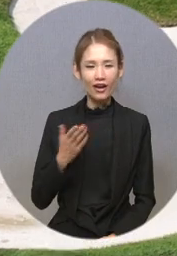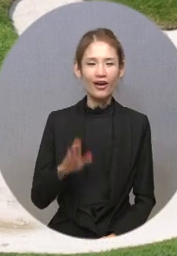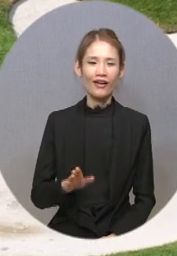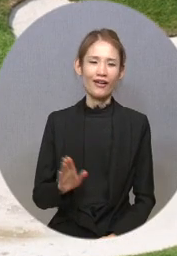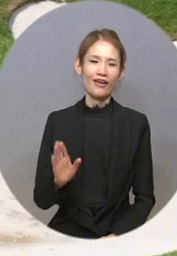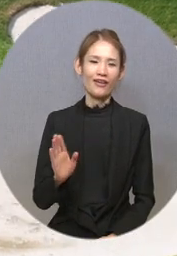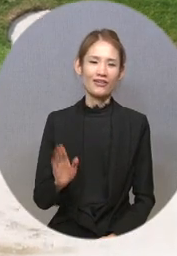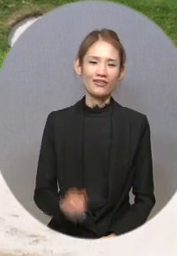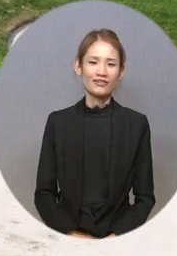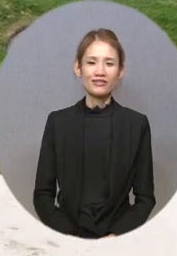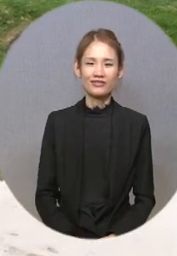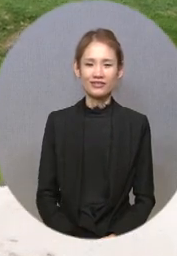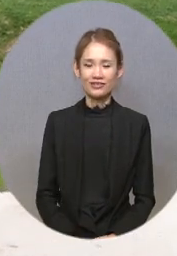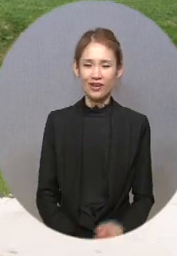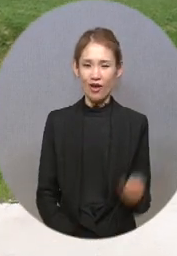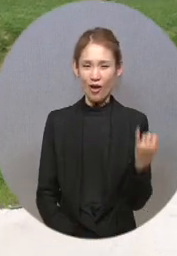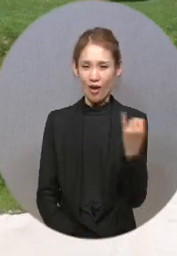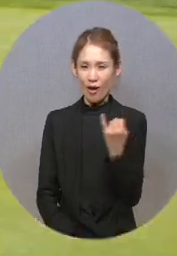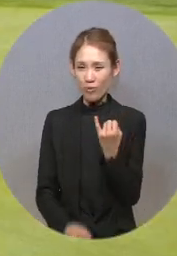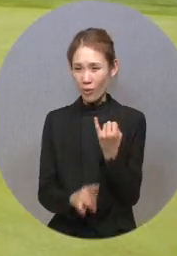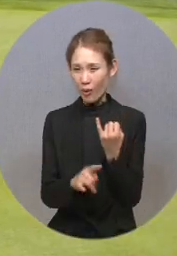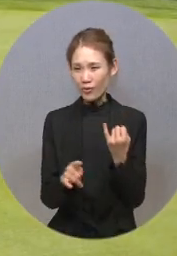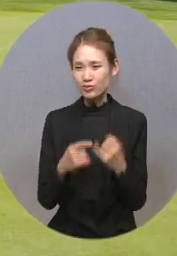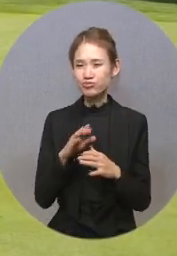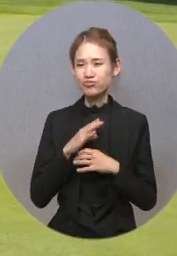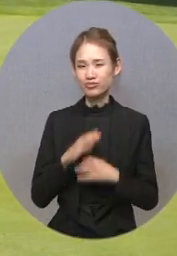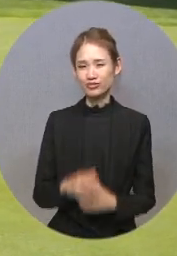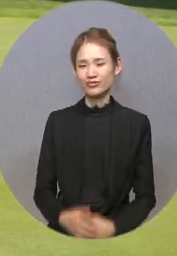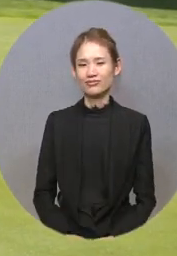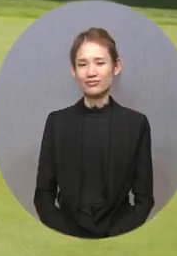얘네들. 무서운 애들이다, 진짜.